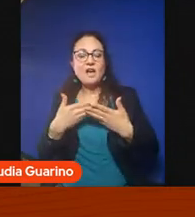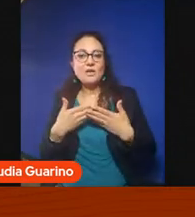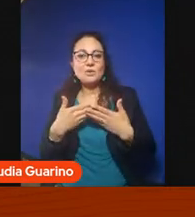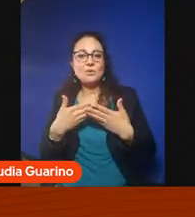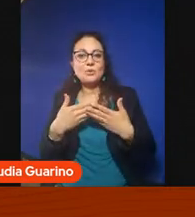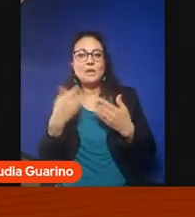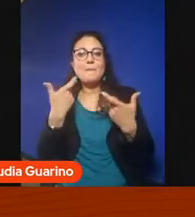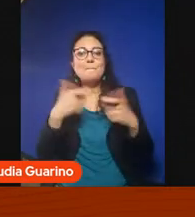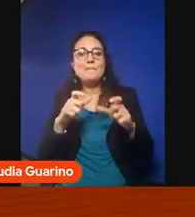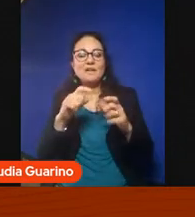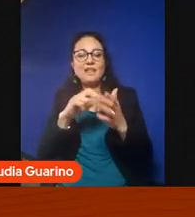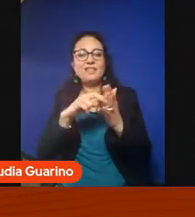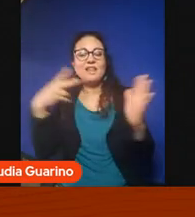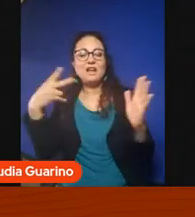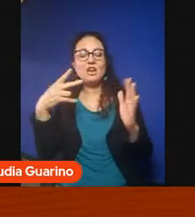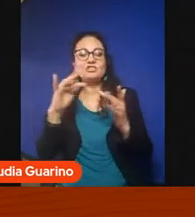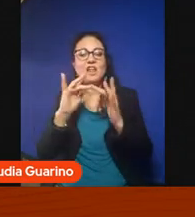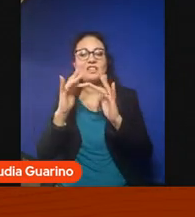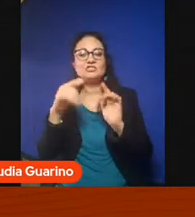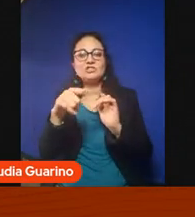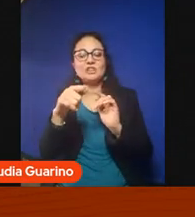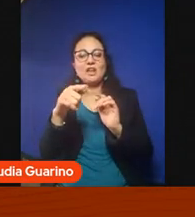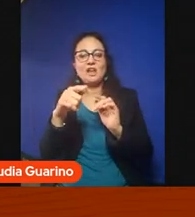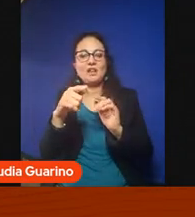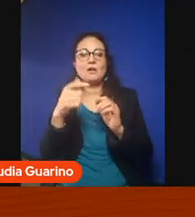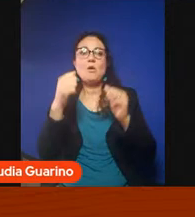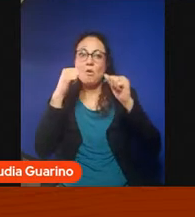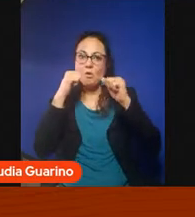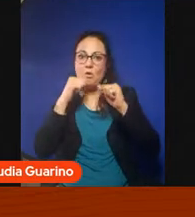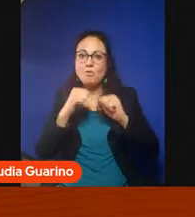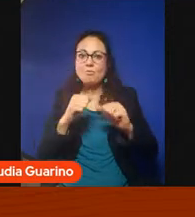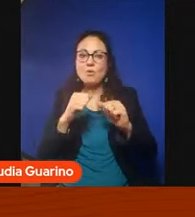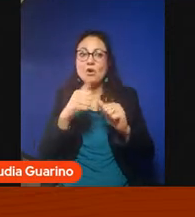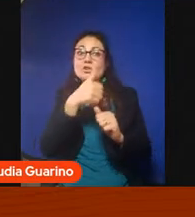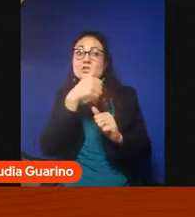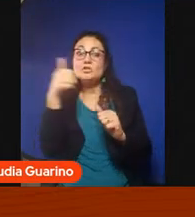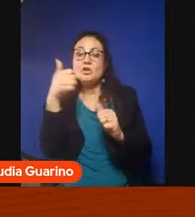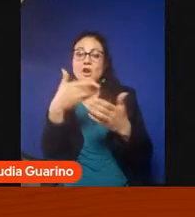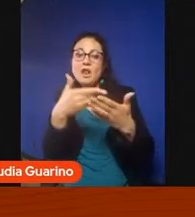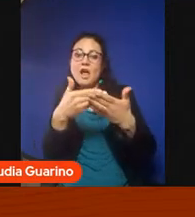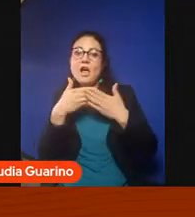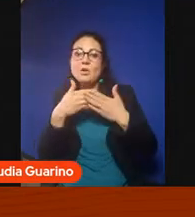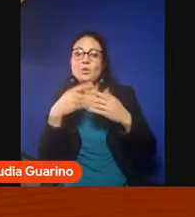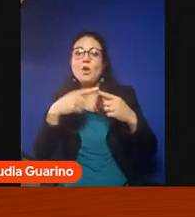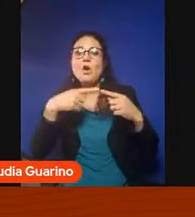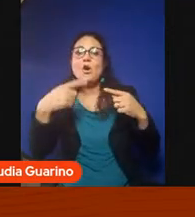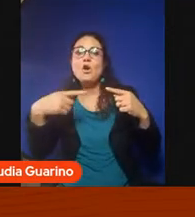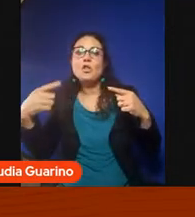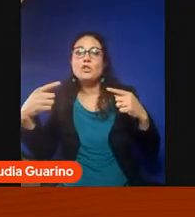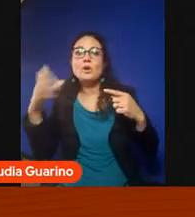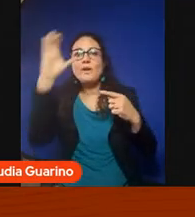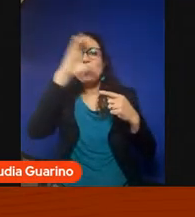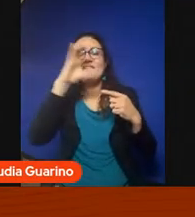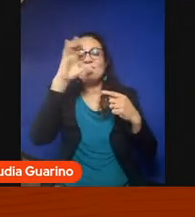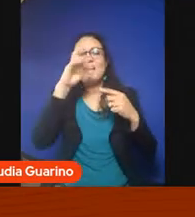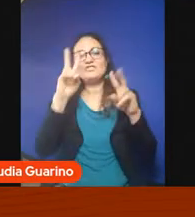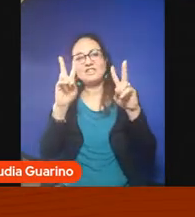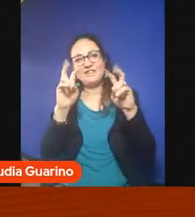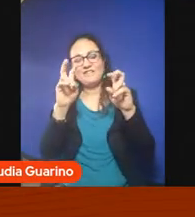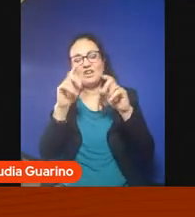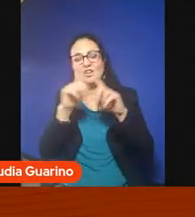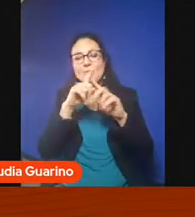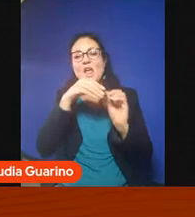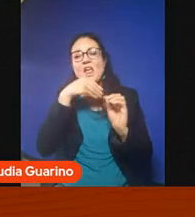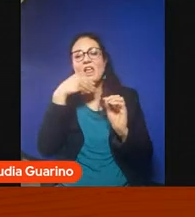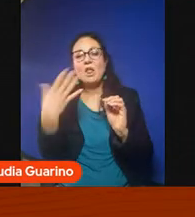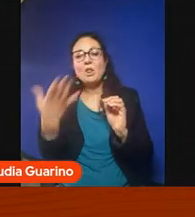la tecnologia digitale potrebbe non solo aiutarci a continuare a fare viaggi, tra virgolette, inutili di quelli